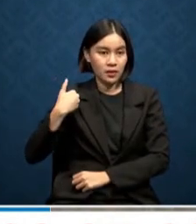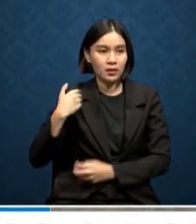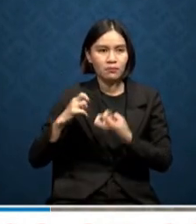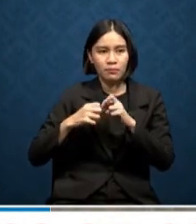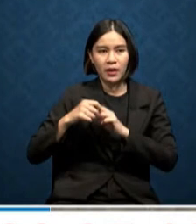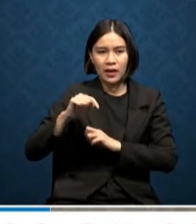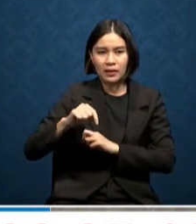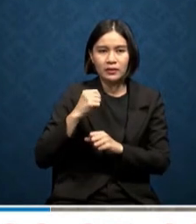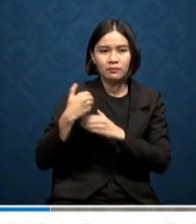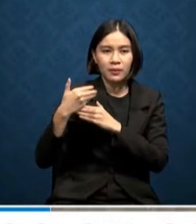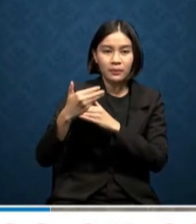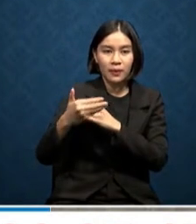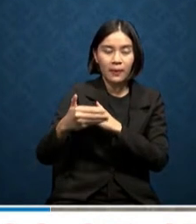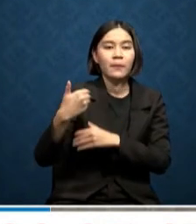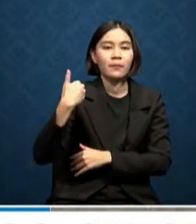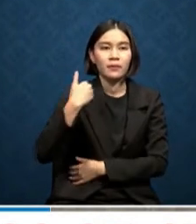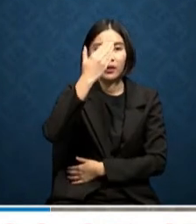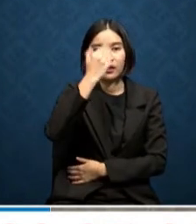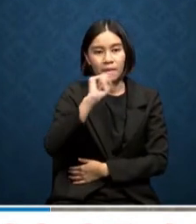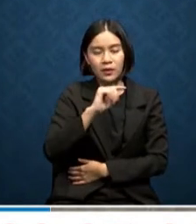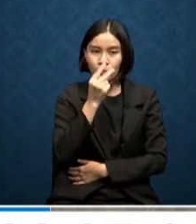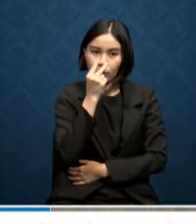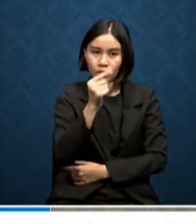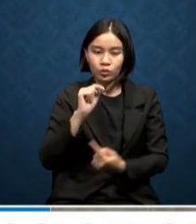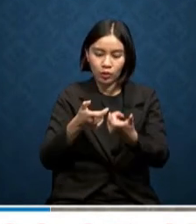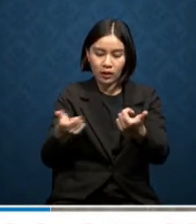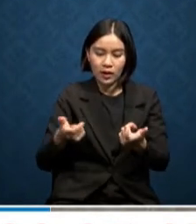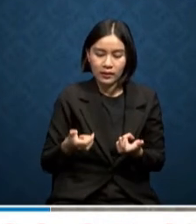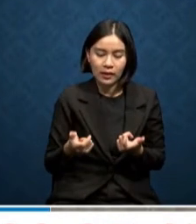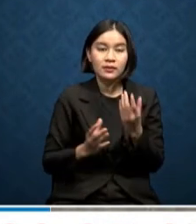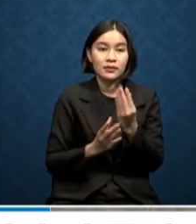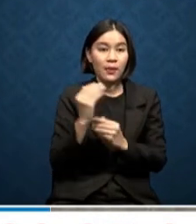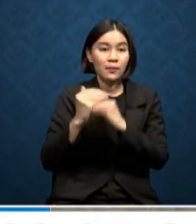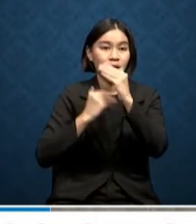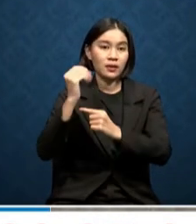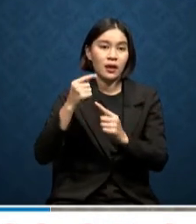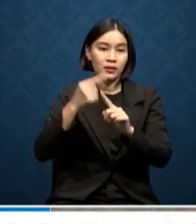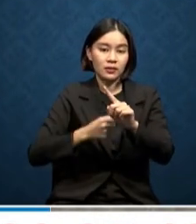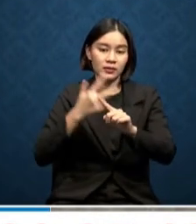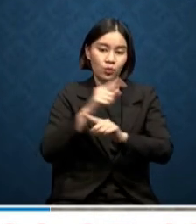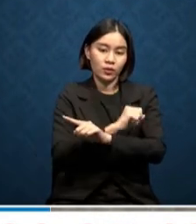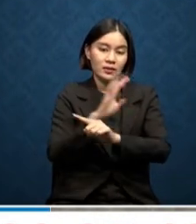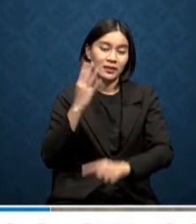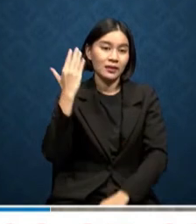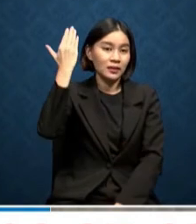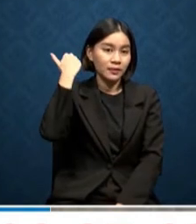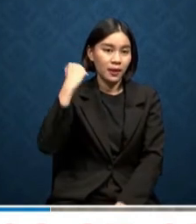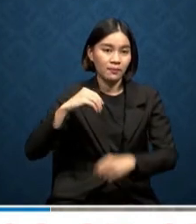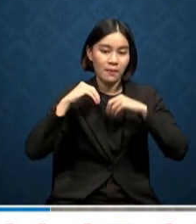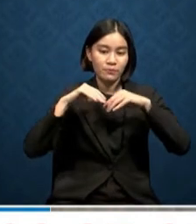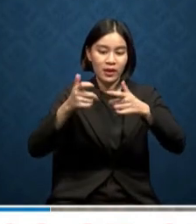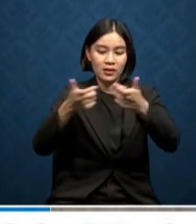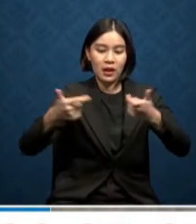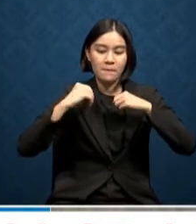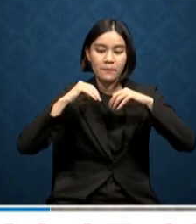ดำเนดำเนินมาจริงๆด้วยนะครับเพราะว่าถ้าไปดูรายงานของสภาพัฒเมื่อวันที่ 4มีนาคมที่ผ่านมาเนี่ยที่ออกมาเนี่ย